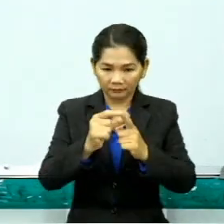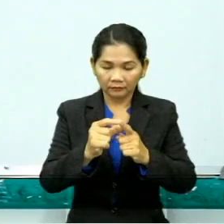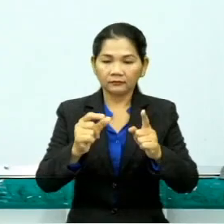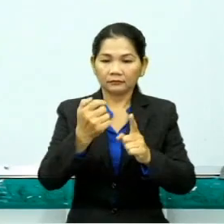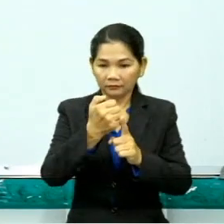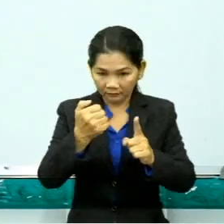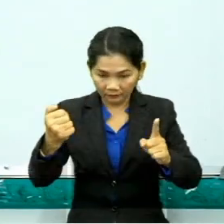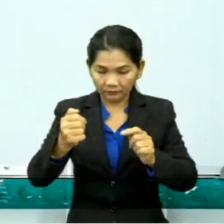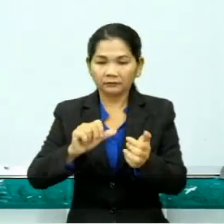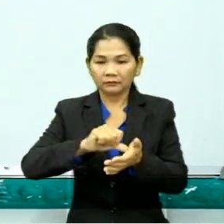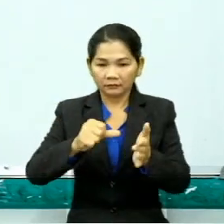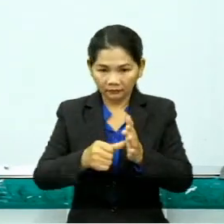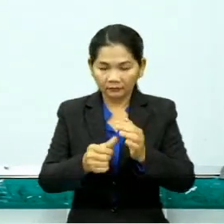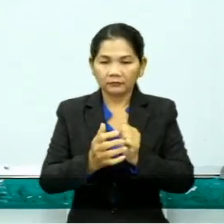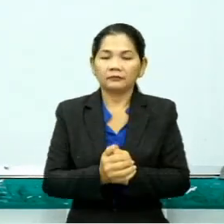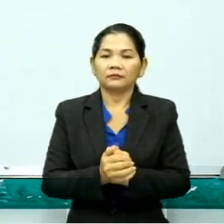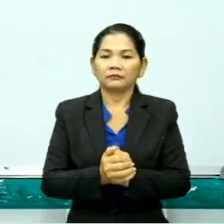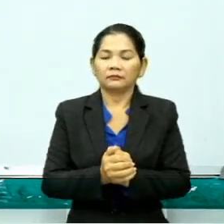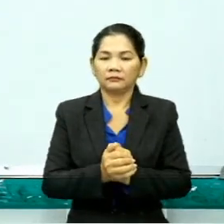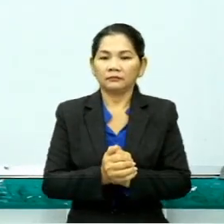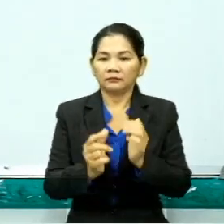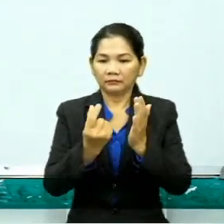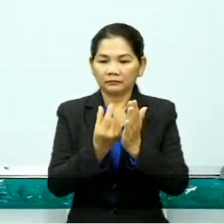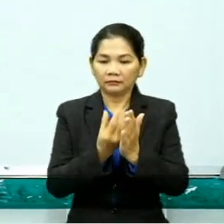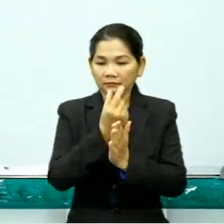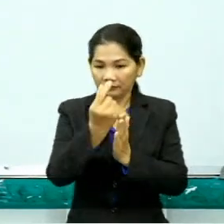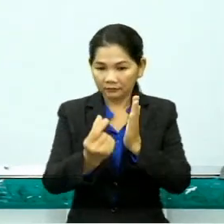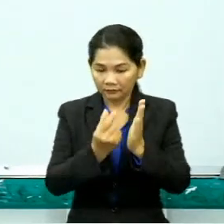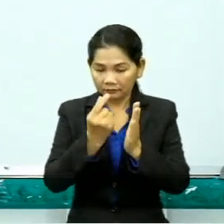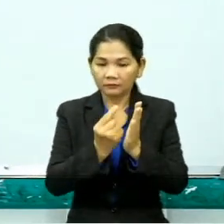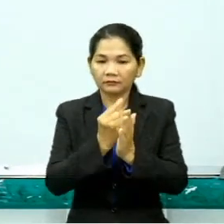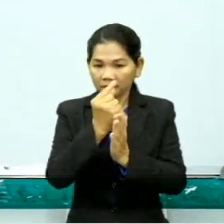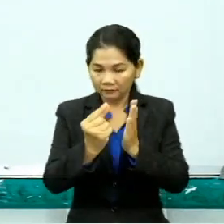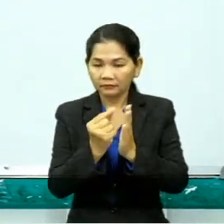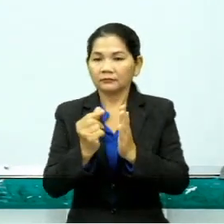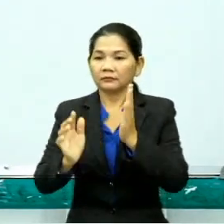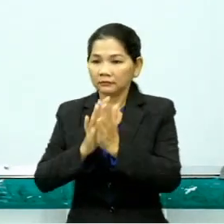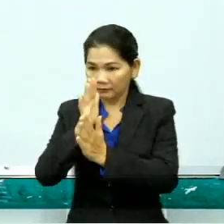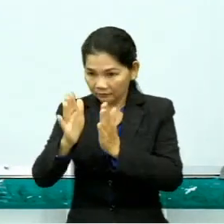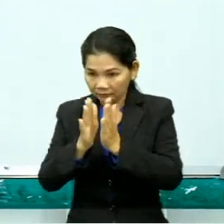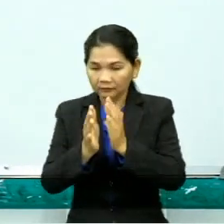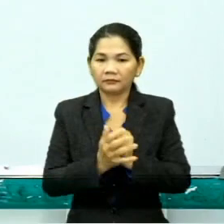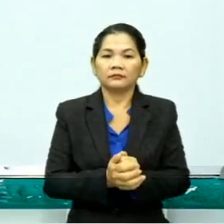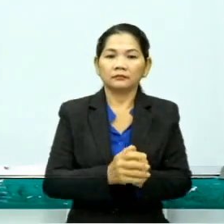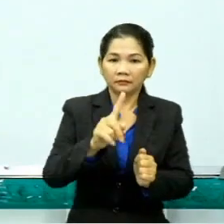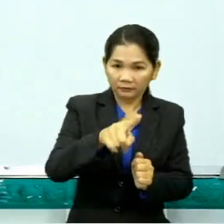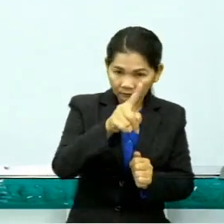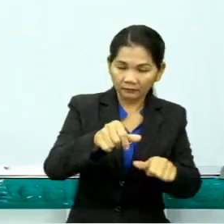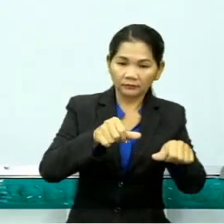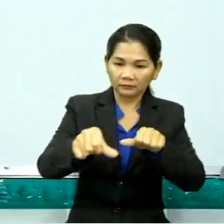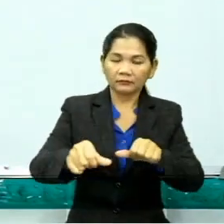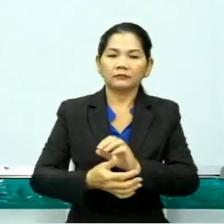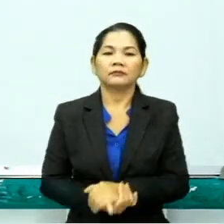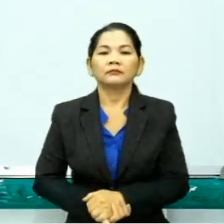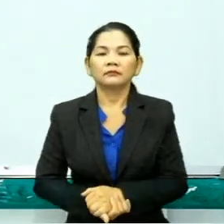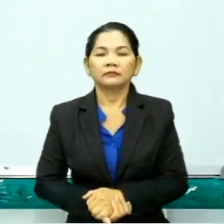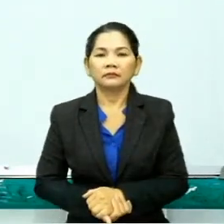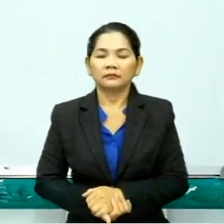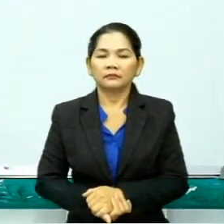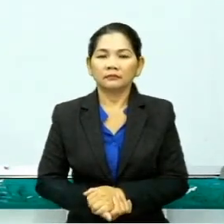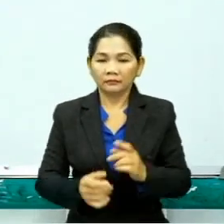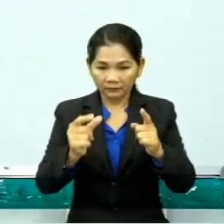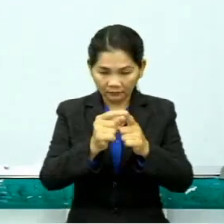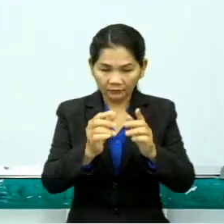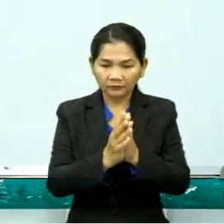niếm miền này thả đánh cha bỏ tê nó con cha lấy con sắp đập xin đồ bằng tờ tiền nó con cha ta